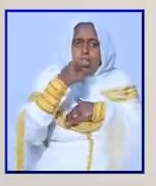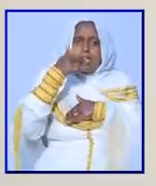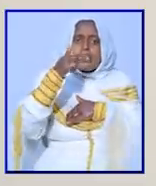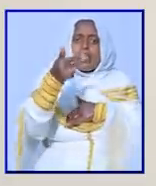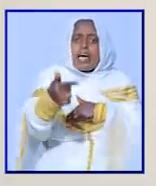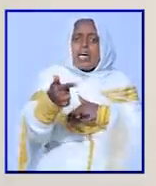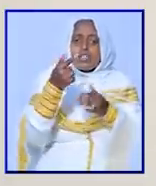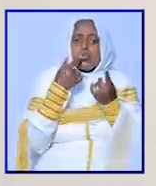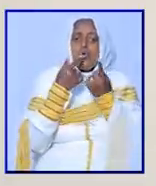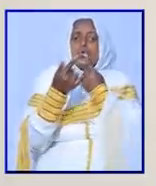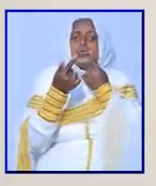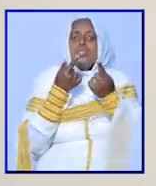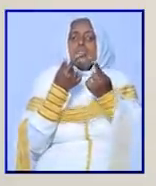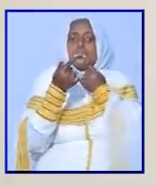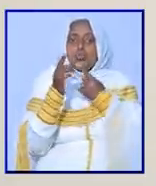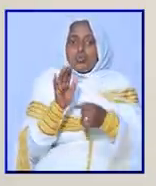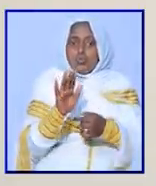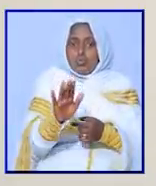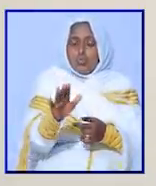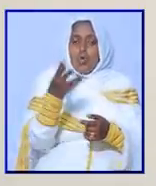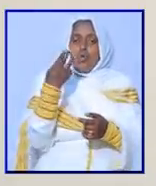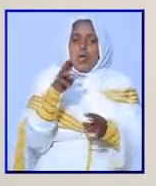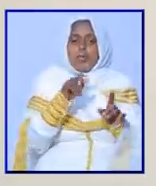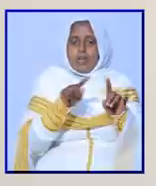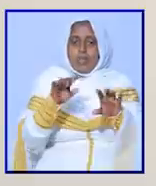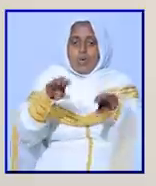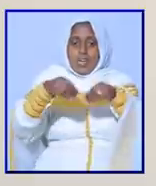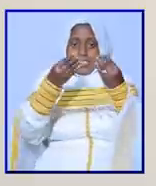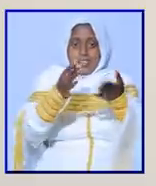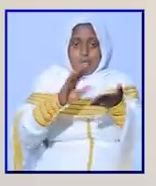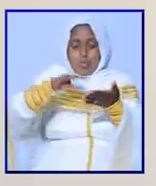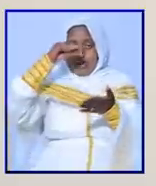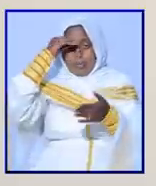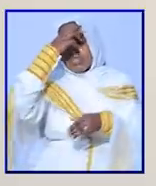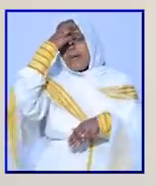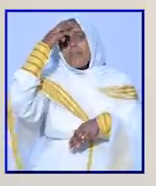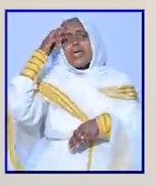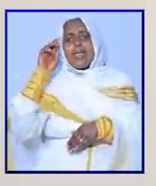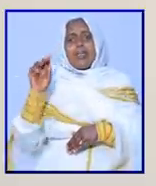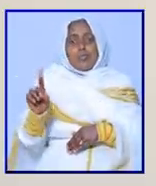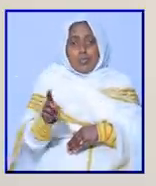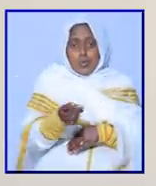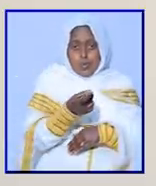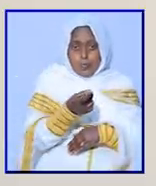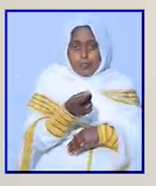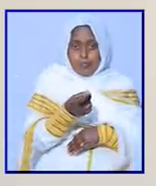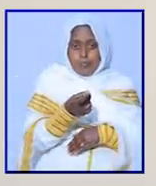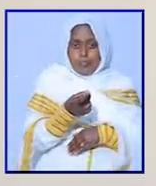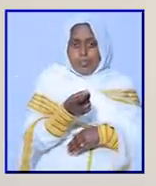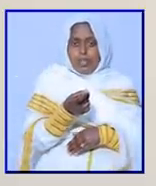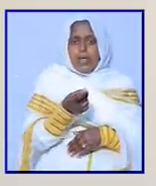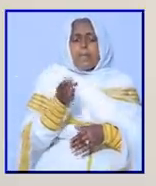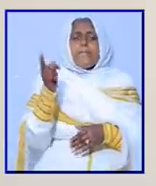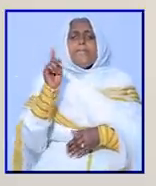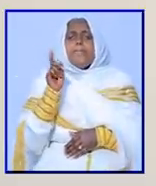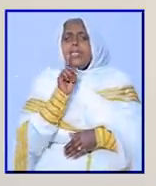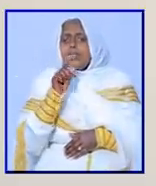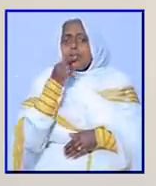በዚህ ምዕራፍ ውስጥ ለተናገራቸው ንግግሮቹ ወይም ለሰጠው ትምህርት ምክንያት የሆነው